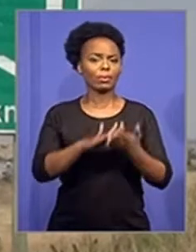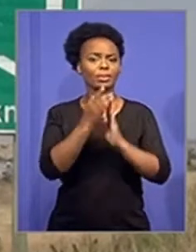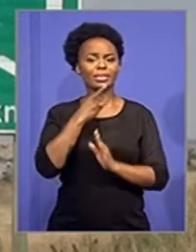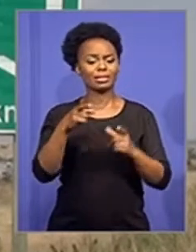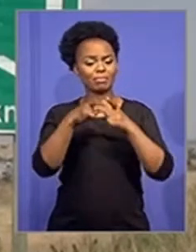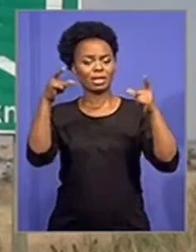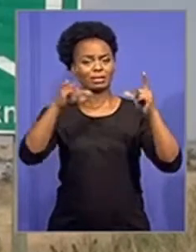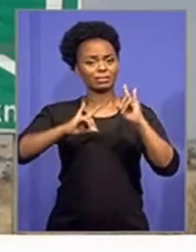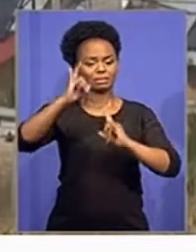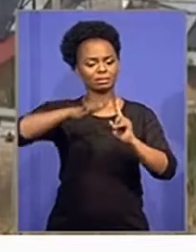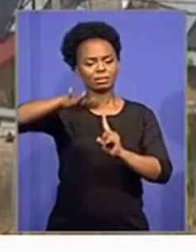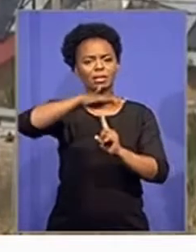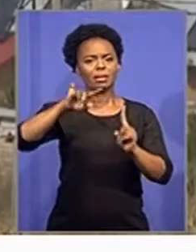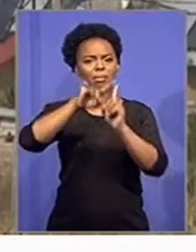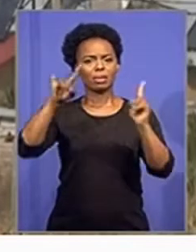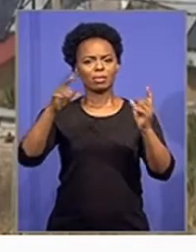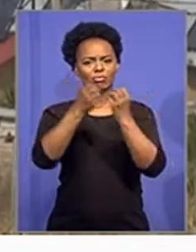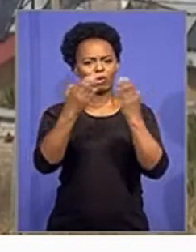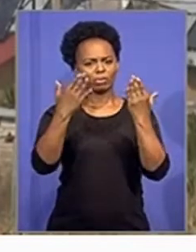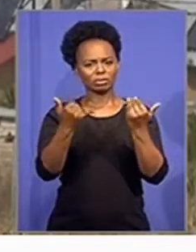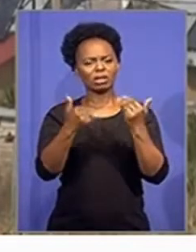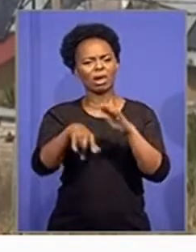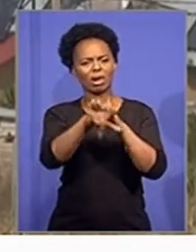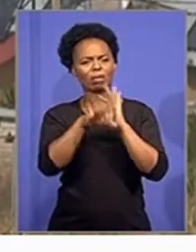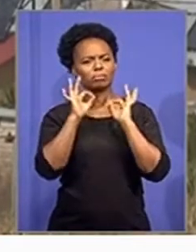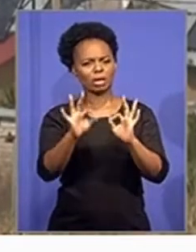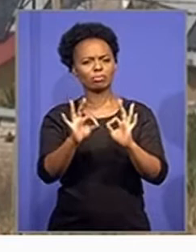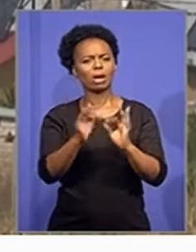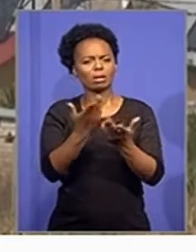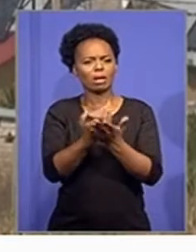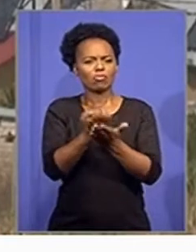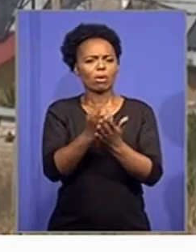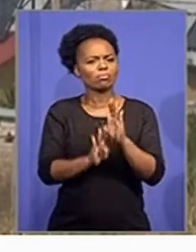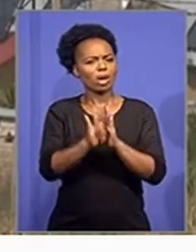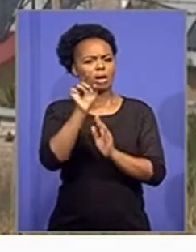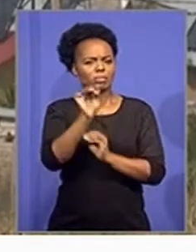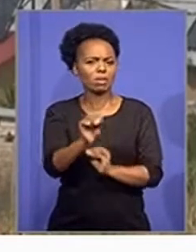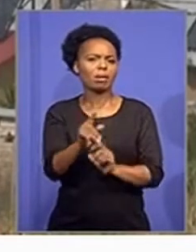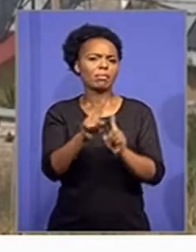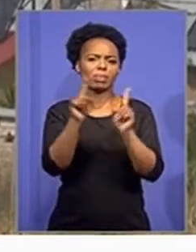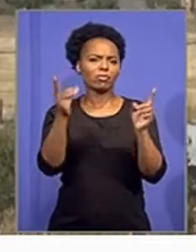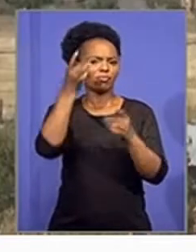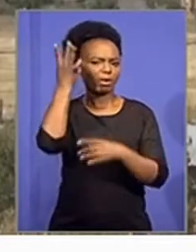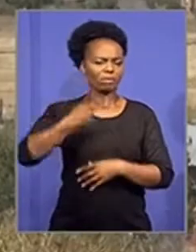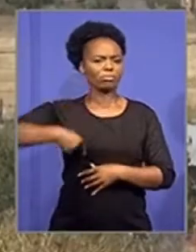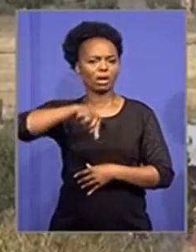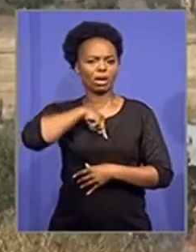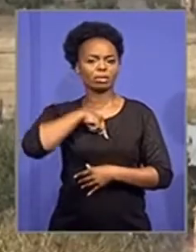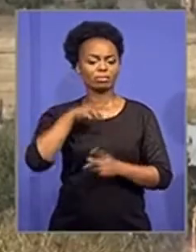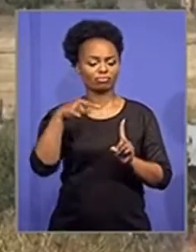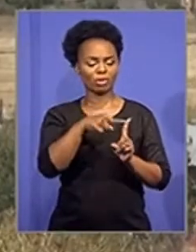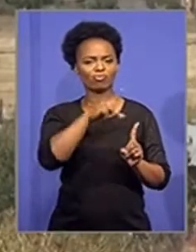province mme e na le nalane e nonneng fela e lebetswe kantoro ya tonakgolo e qheletse thoko ditlaleho tsena tse